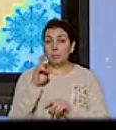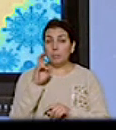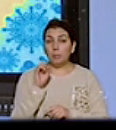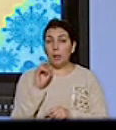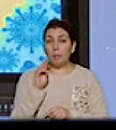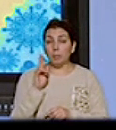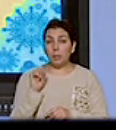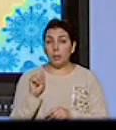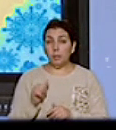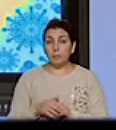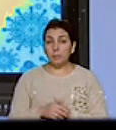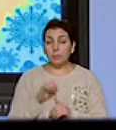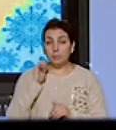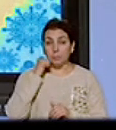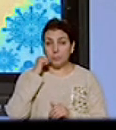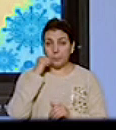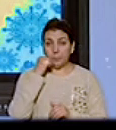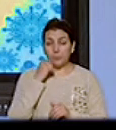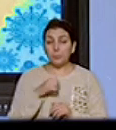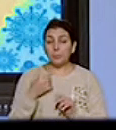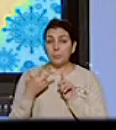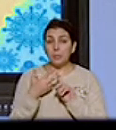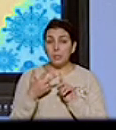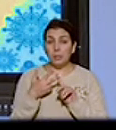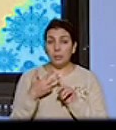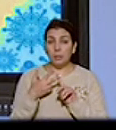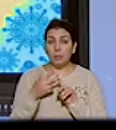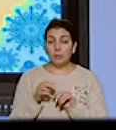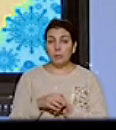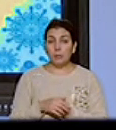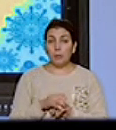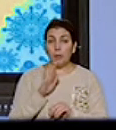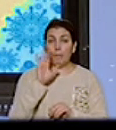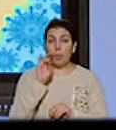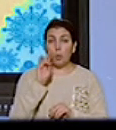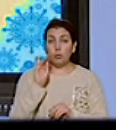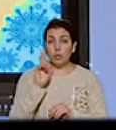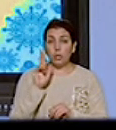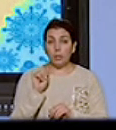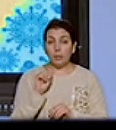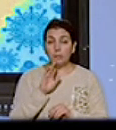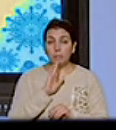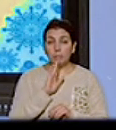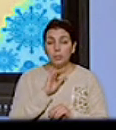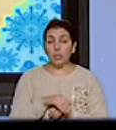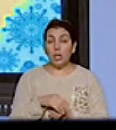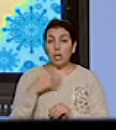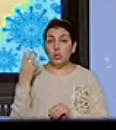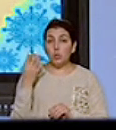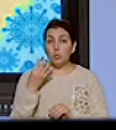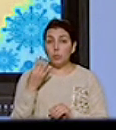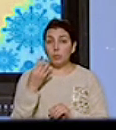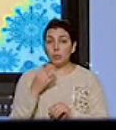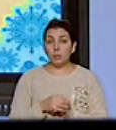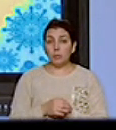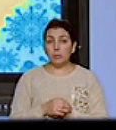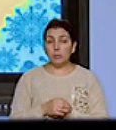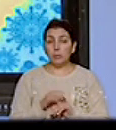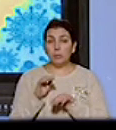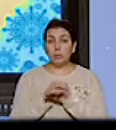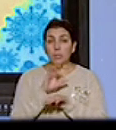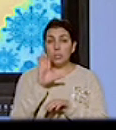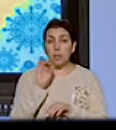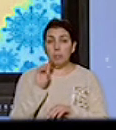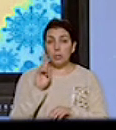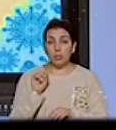Вторая – бабка. Третья – внучка. Четвертая